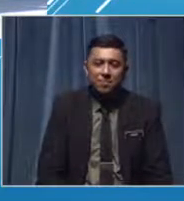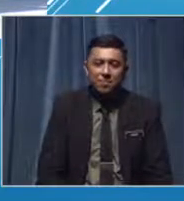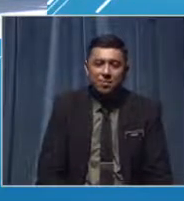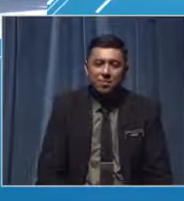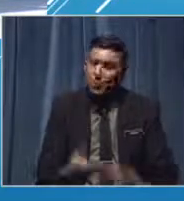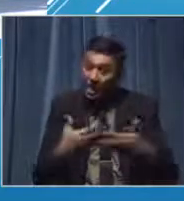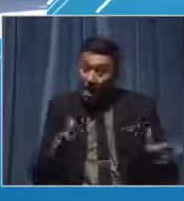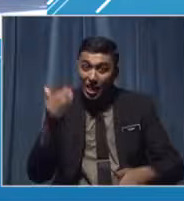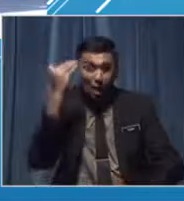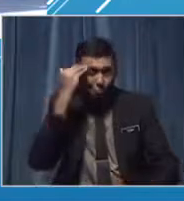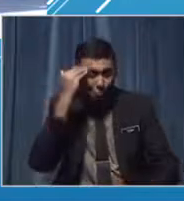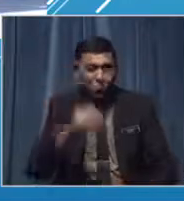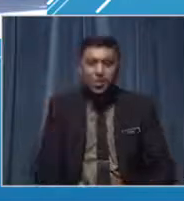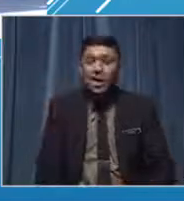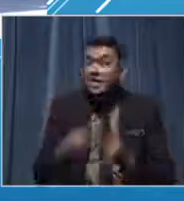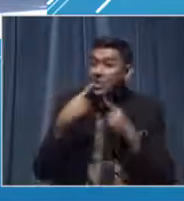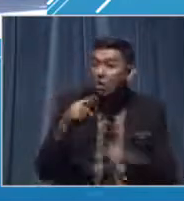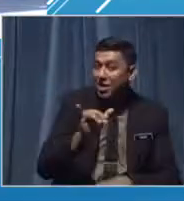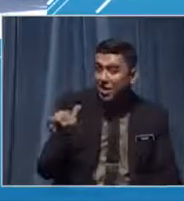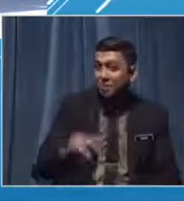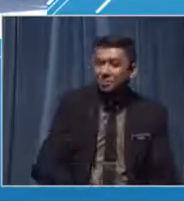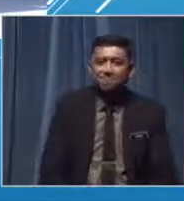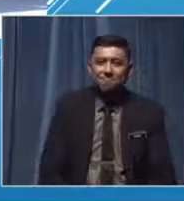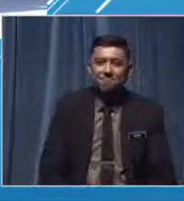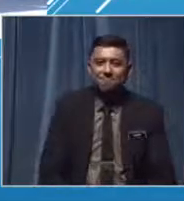Dah tahu jawapannya?